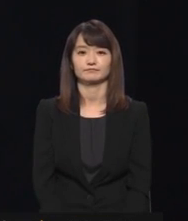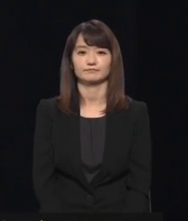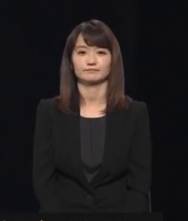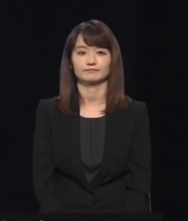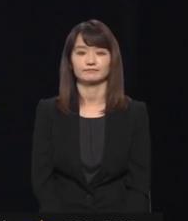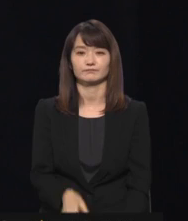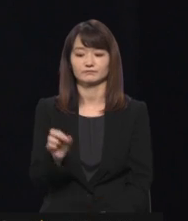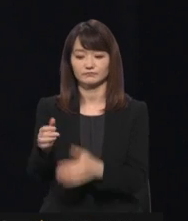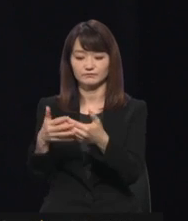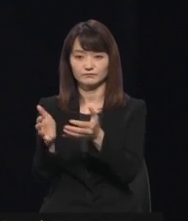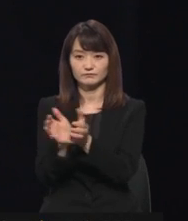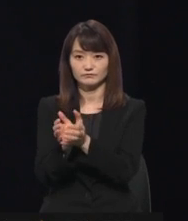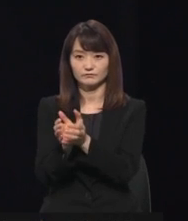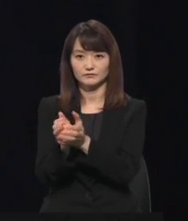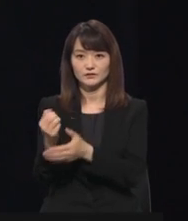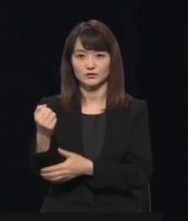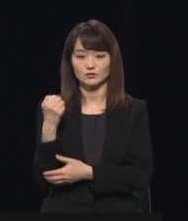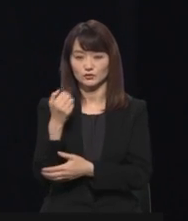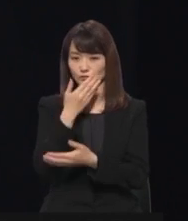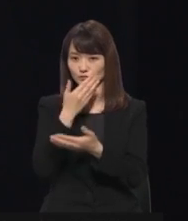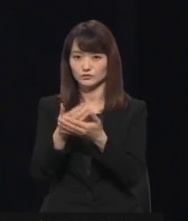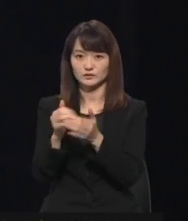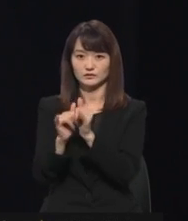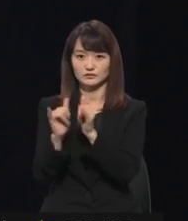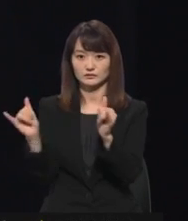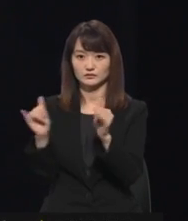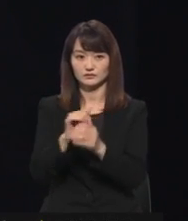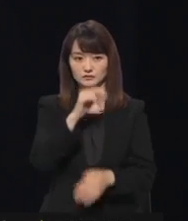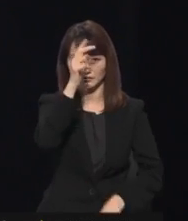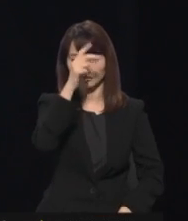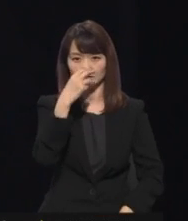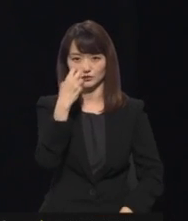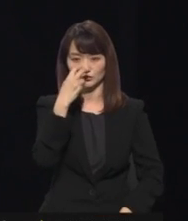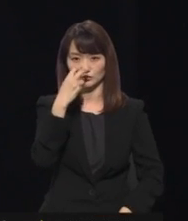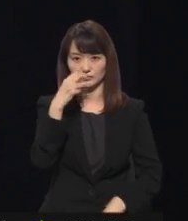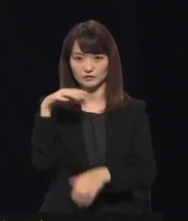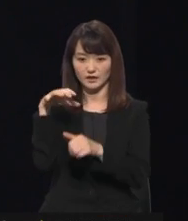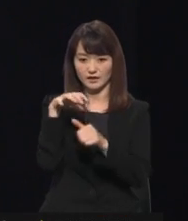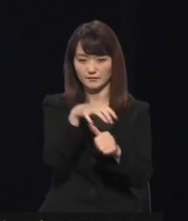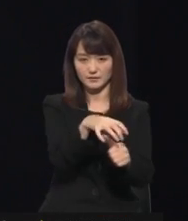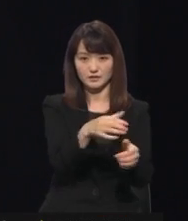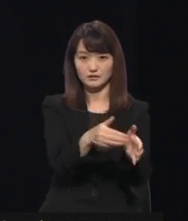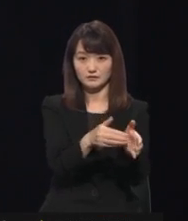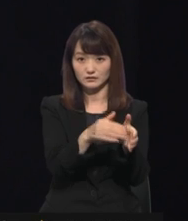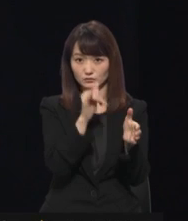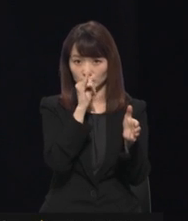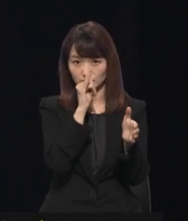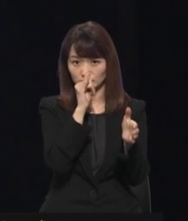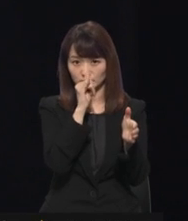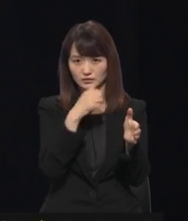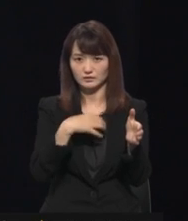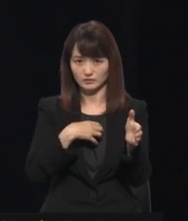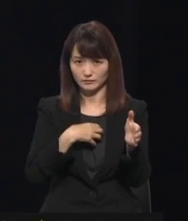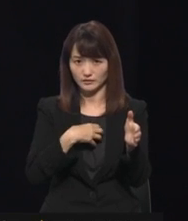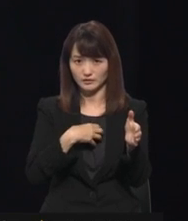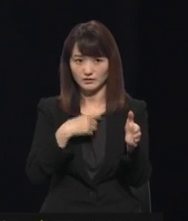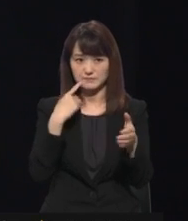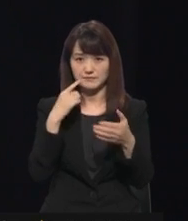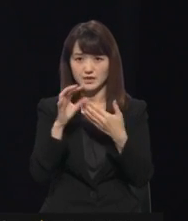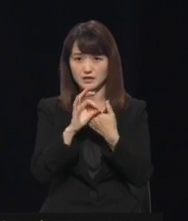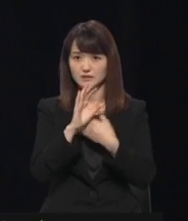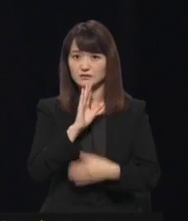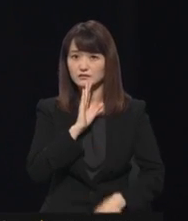여권의 핵심 또는 권력의 핵심이 경찰의 수사를 정리할 수 있다 란 말은 상당히 위험합니다 만약 그게